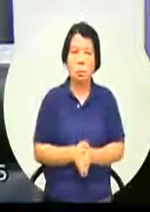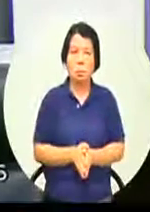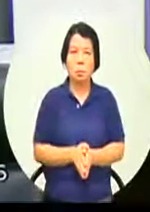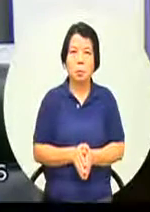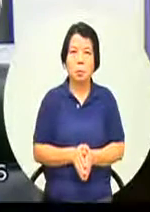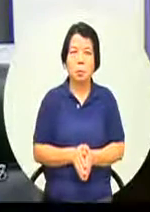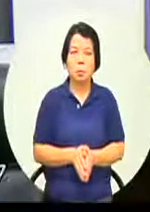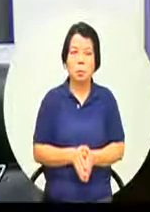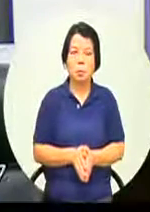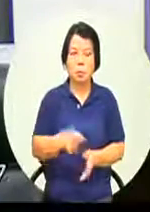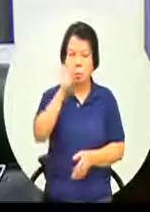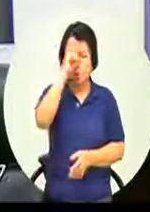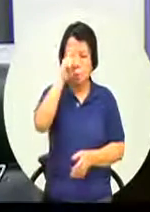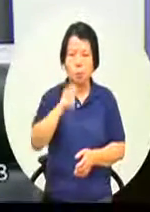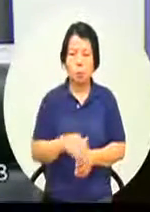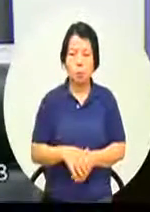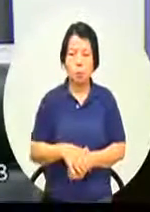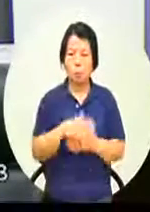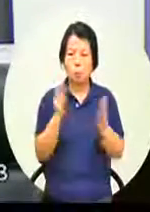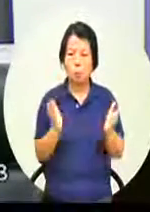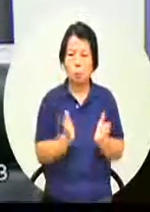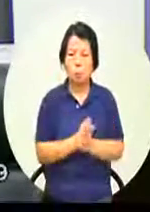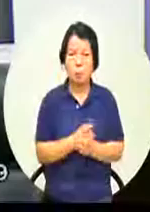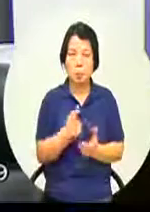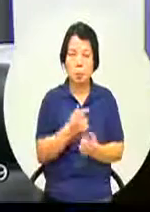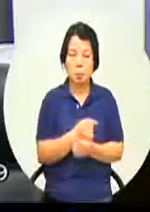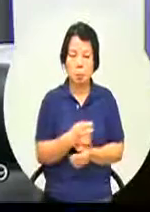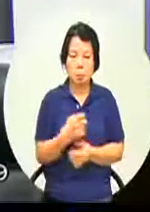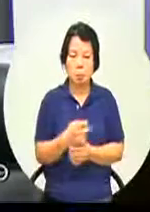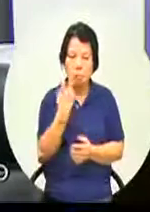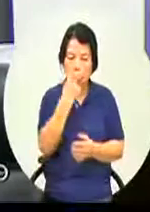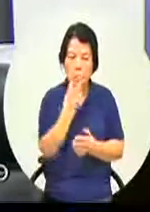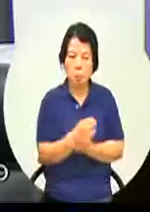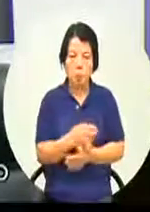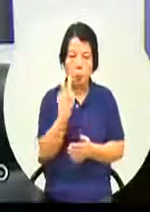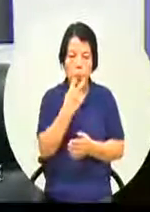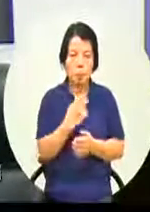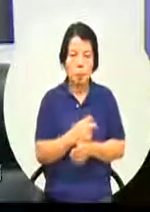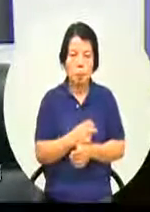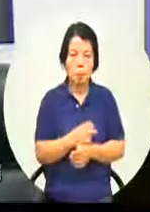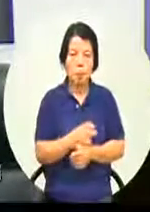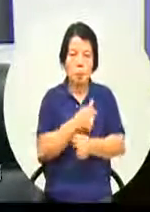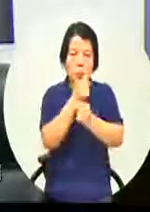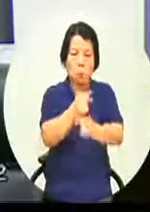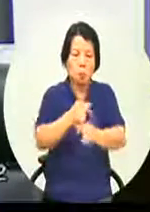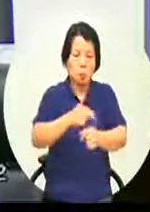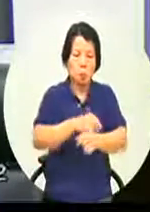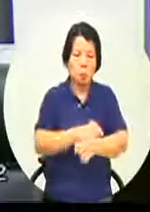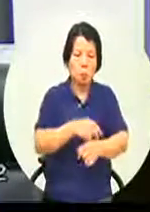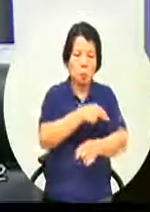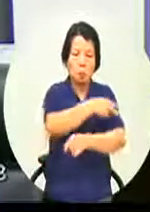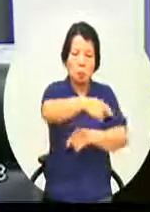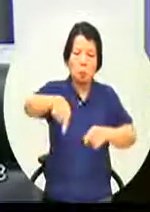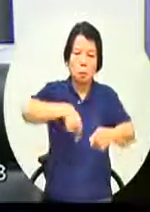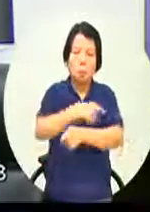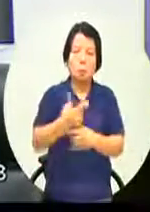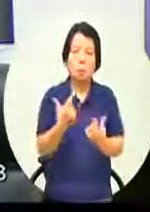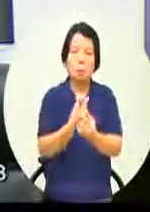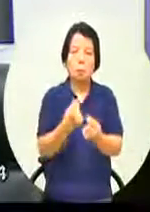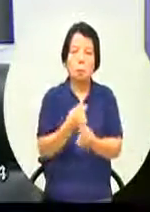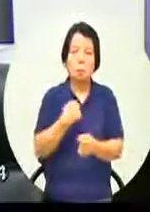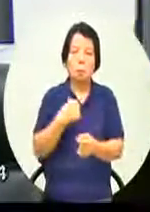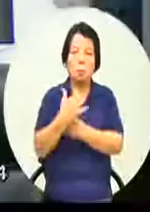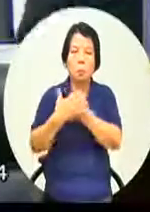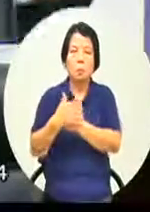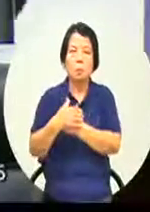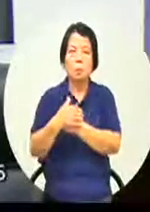我是希望说能够全面的去巡一次，哦，巡视哪里 也有这样子哦，雷同我刚刚讲保安